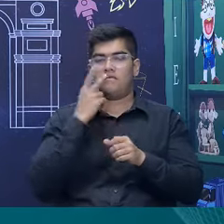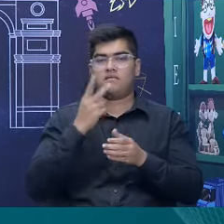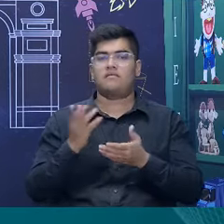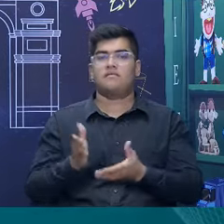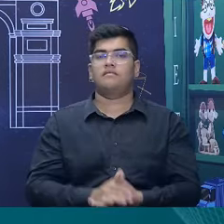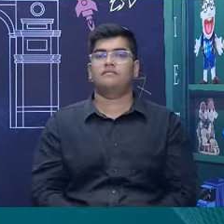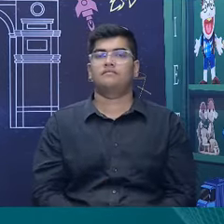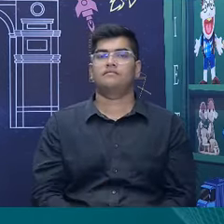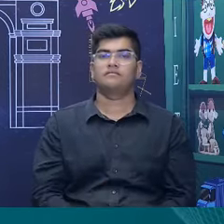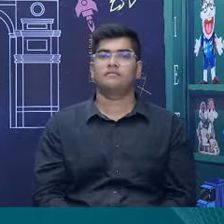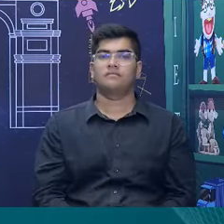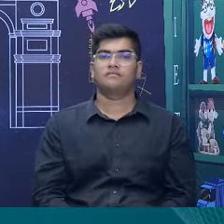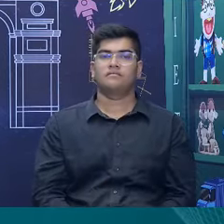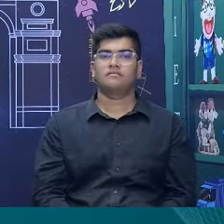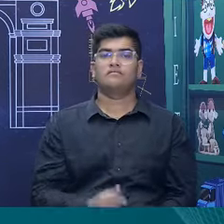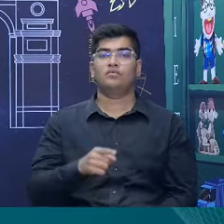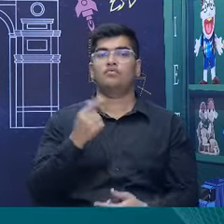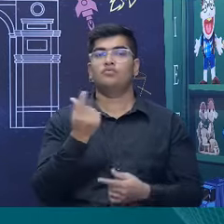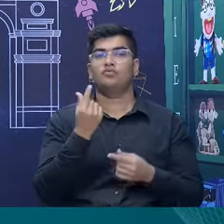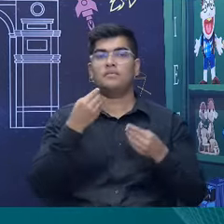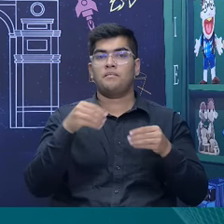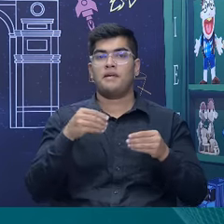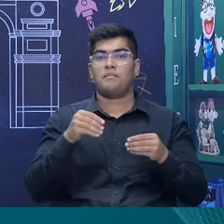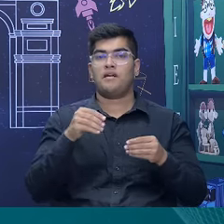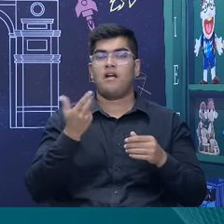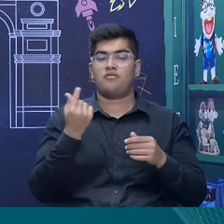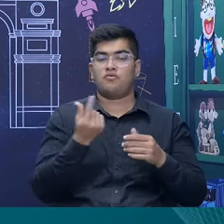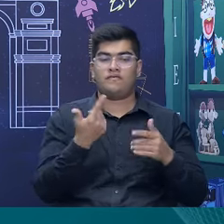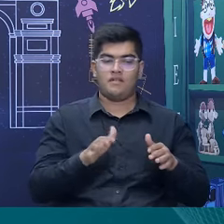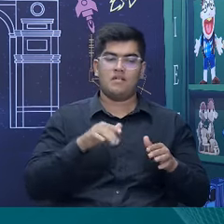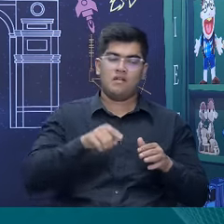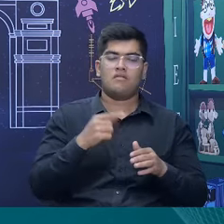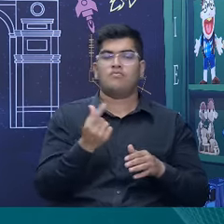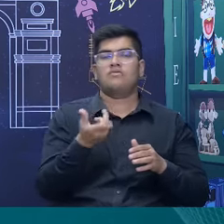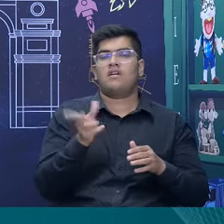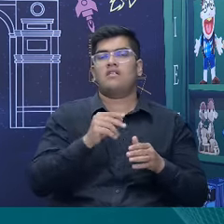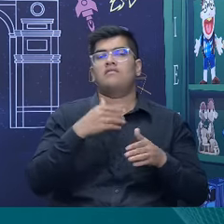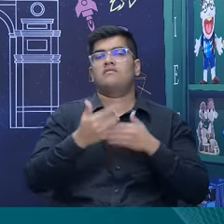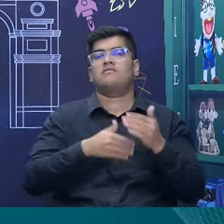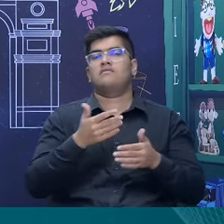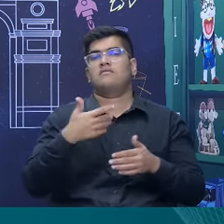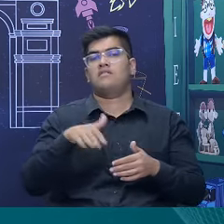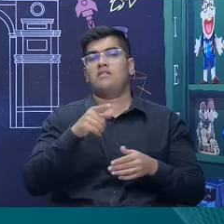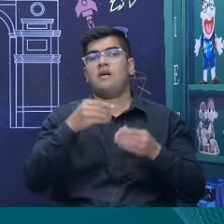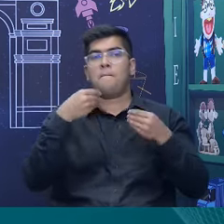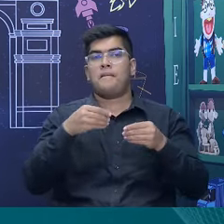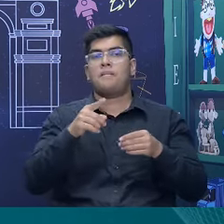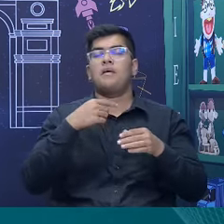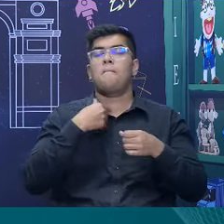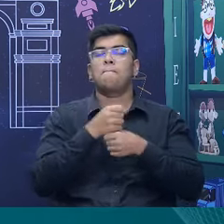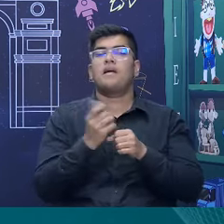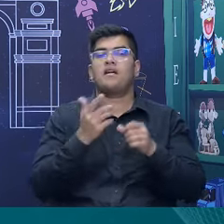ठीक है मैम क्योंकि जो यूज पे पे से हम यूज करना ज्यादा बेहतर है यह एक कागज है इसमें से हमें ट्रायंगल फॉर्म